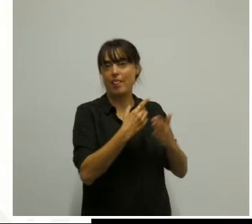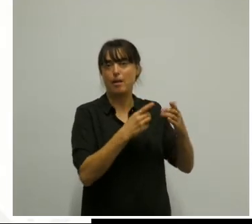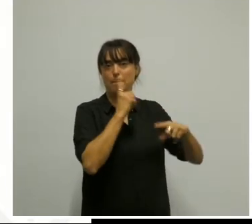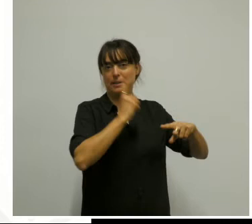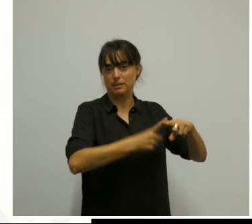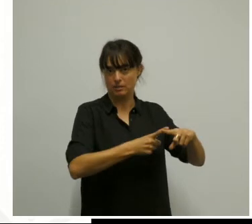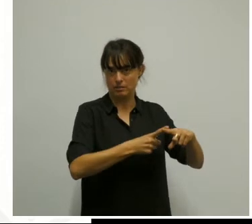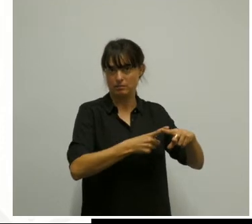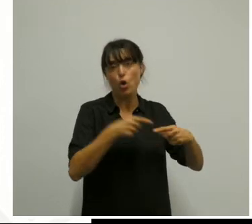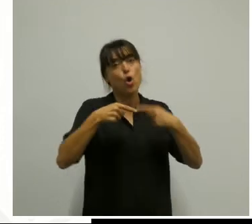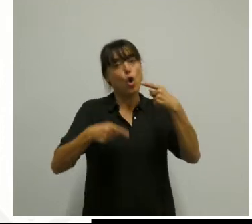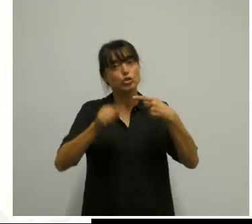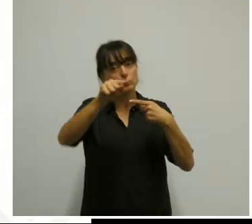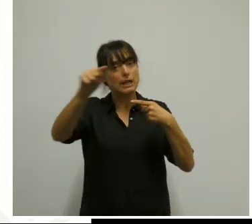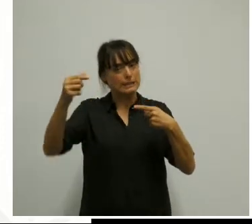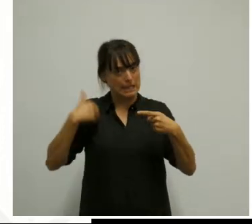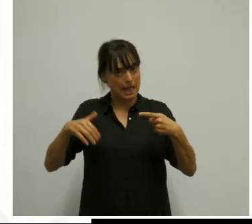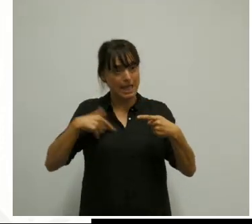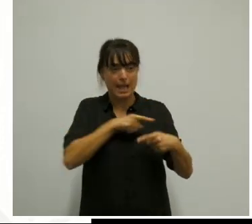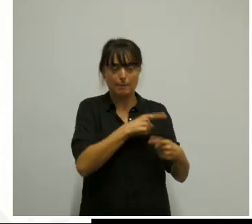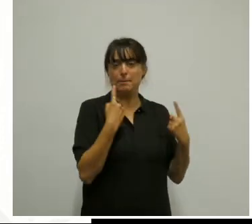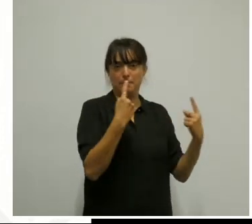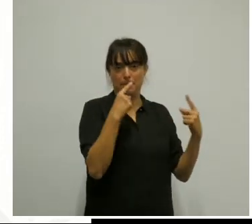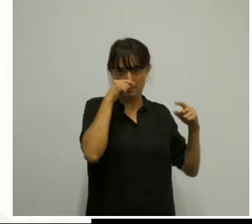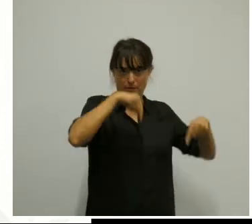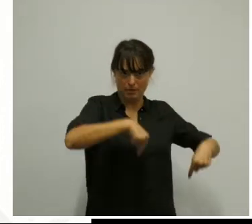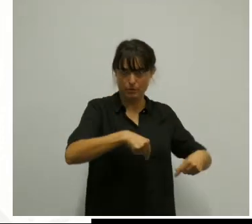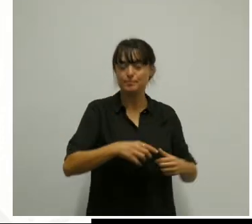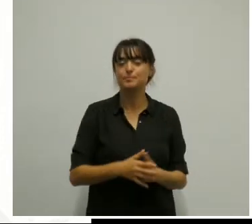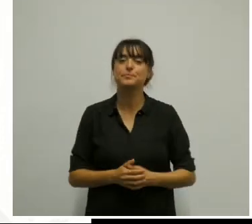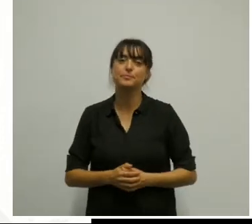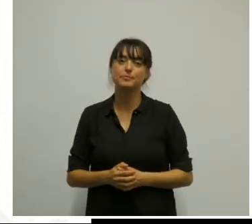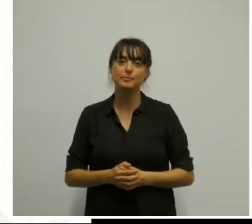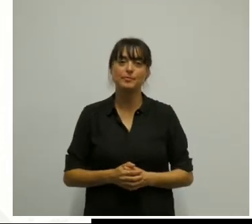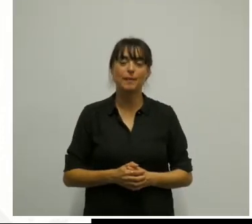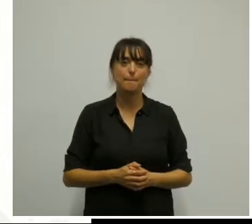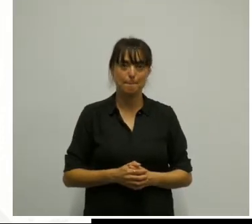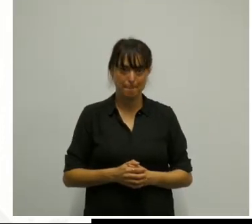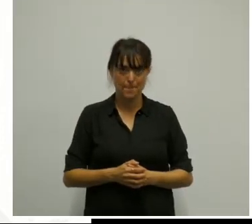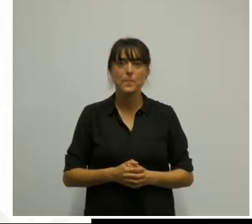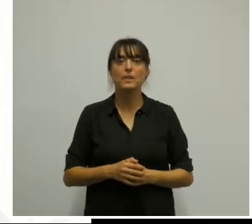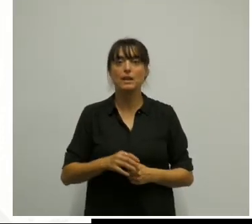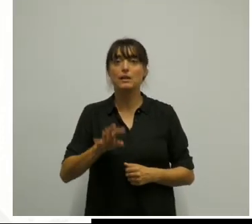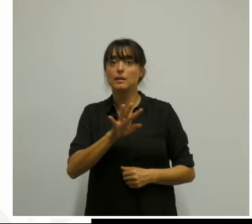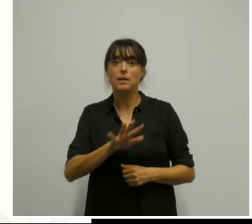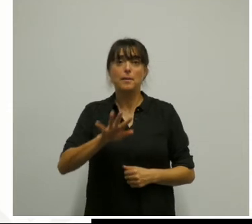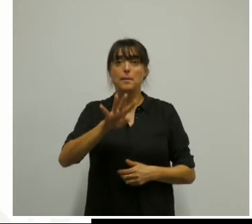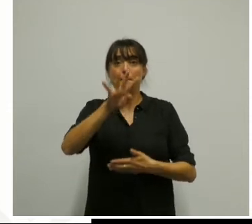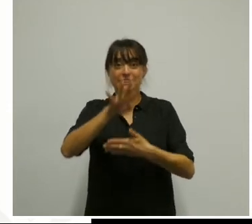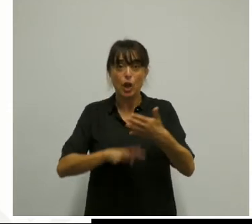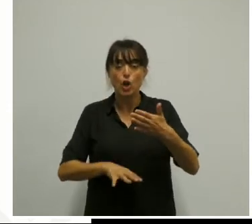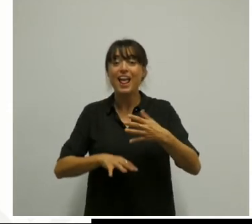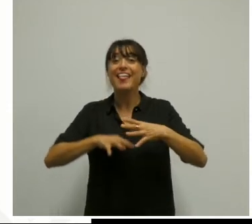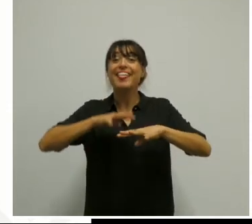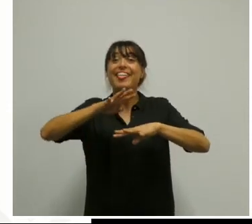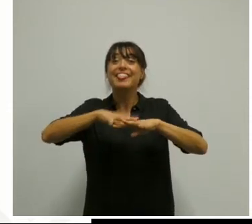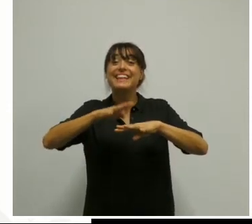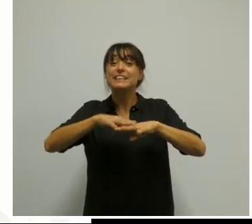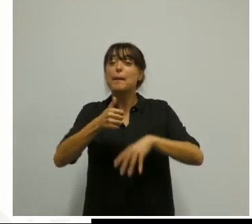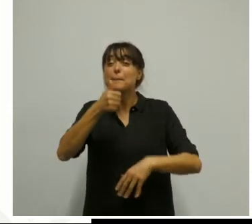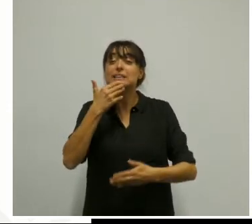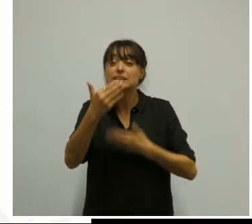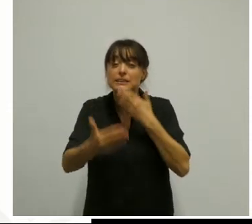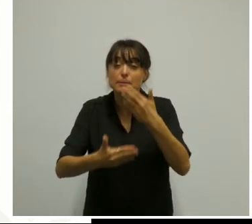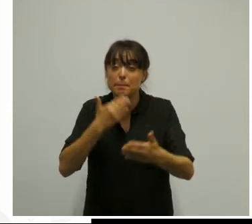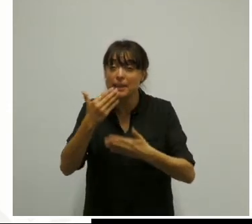Vale. Llavors aquí seria la demanda atesa del districte. Som el districte que més demanda atén de